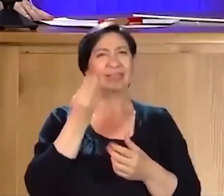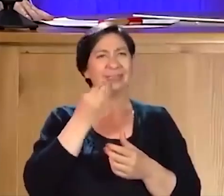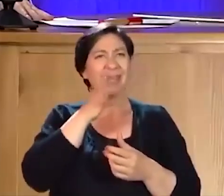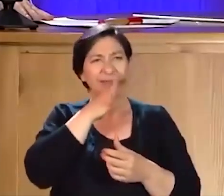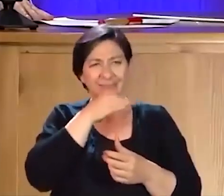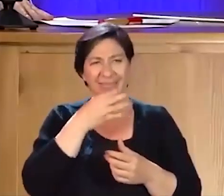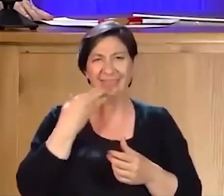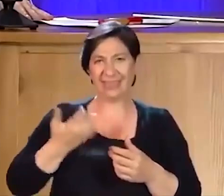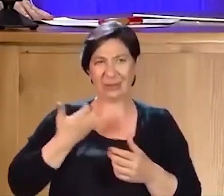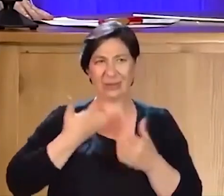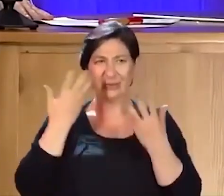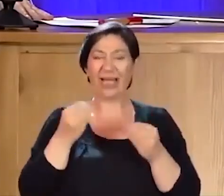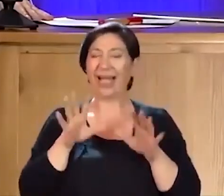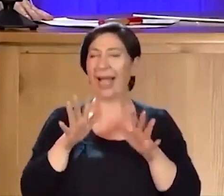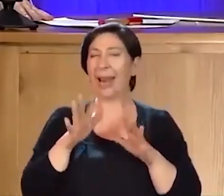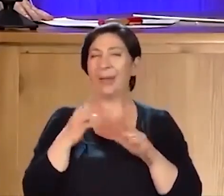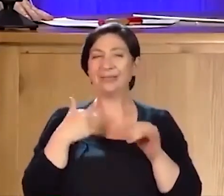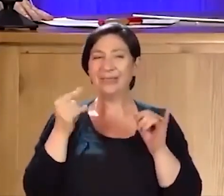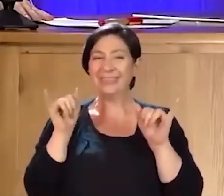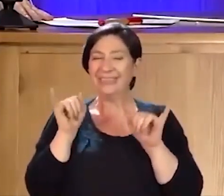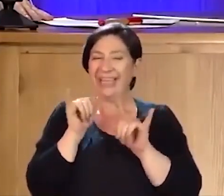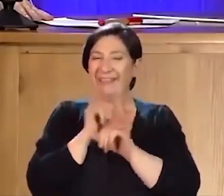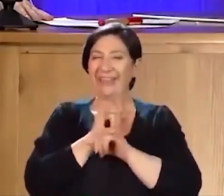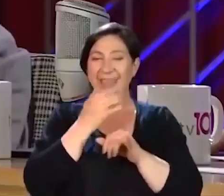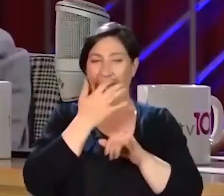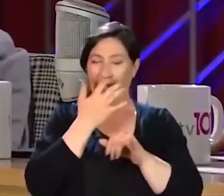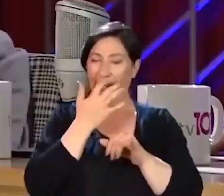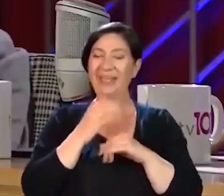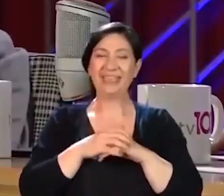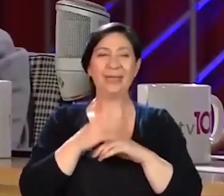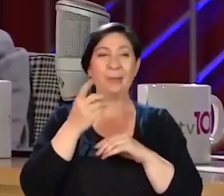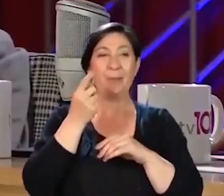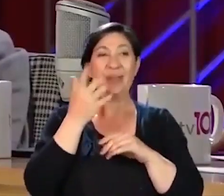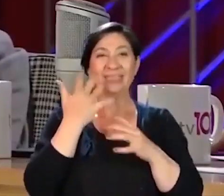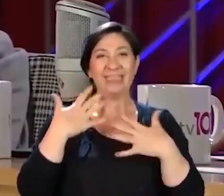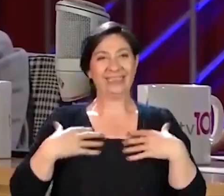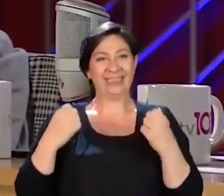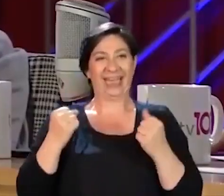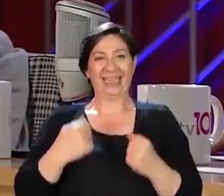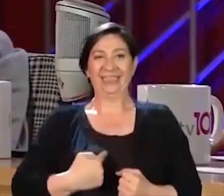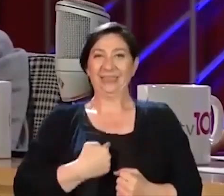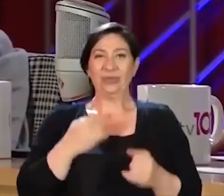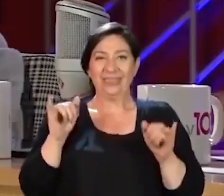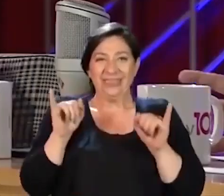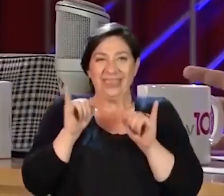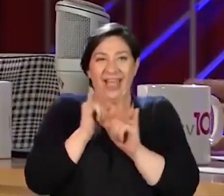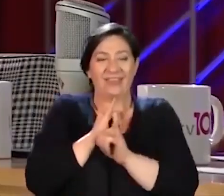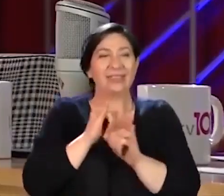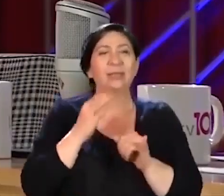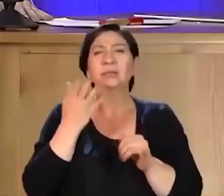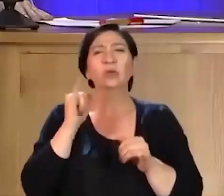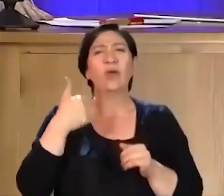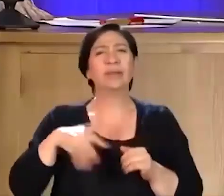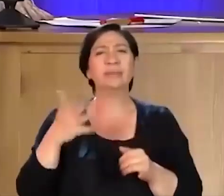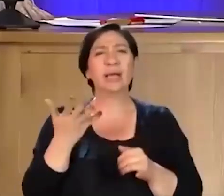oluyorsun? Galiba biraz zayıfladıkça. Zayıfladıkça evet. Biraz daha sağlıklı hissediyorum kendimi zayıfladıkça. Ve ne kadar